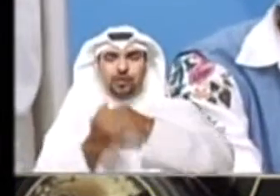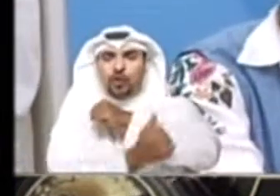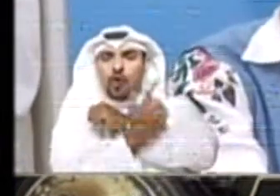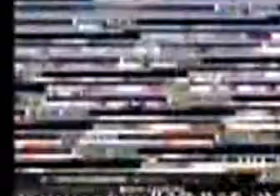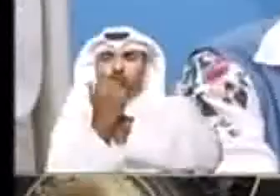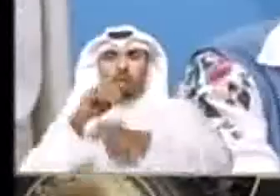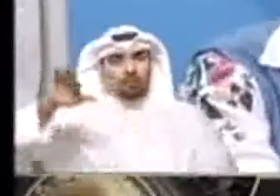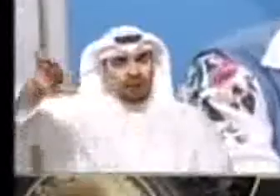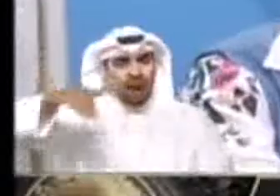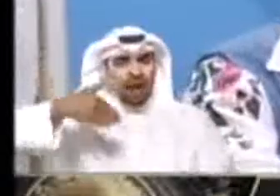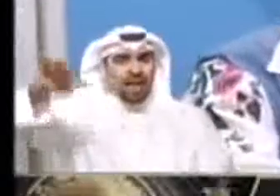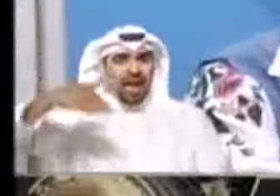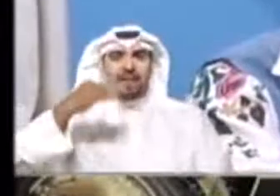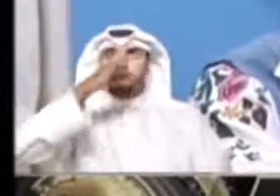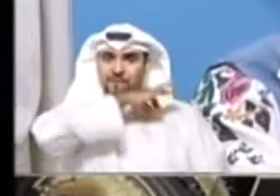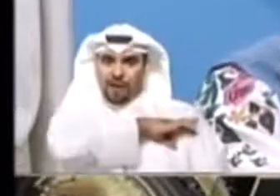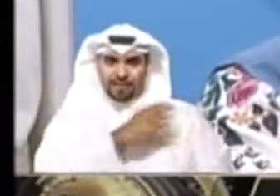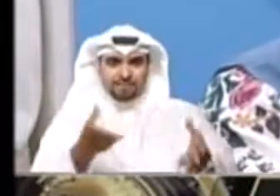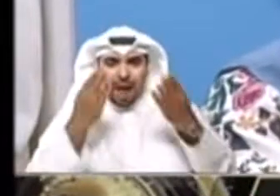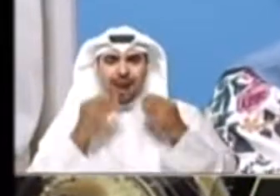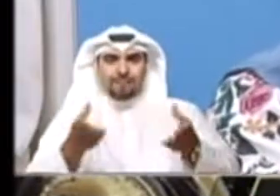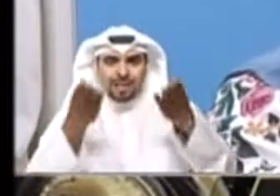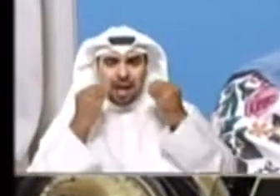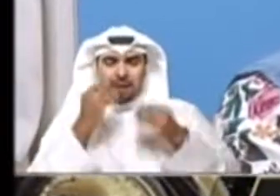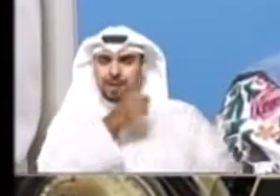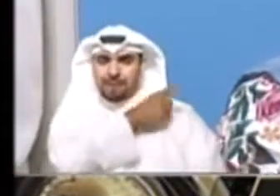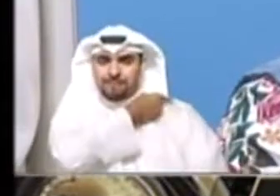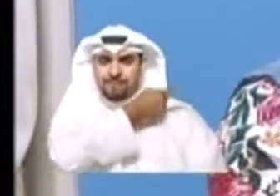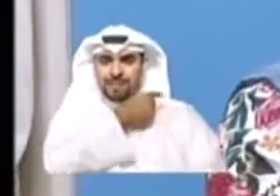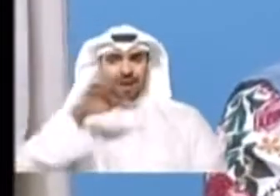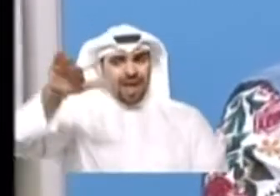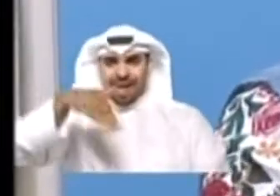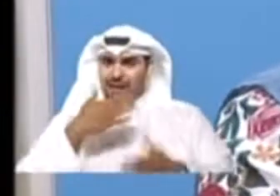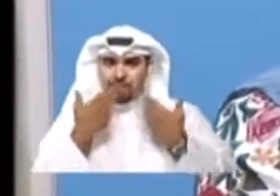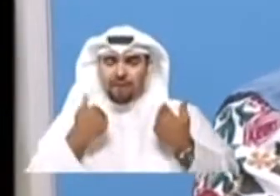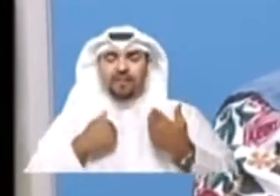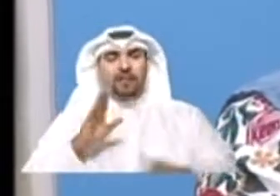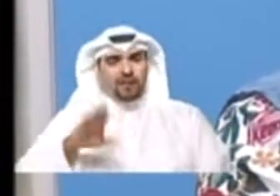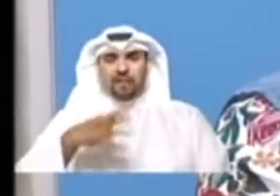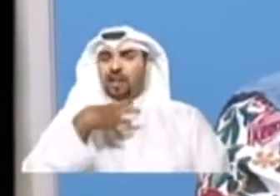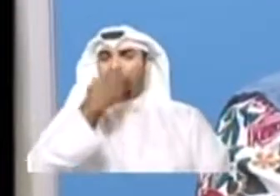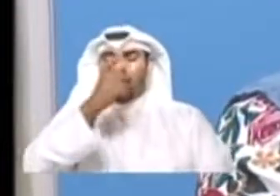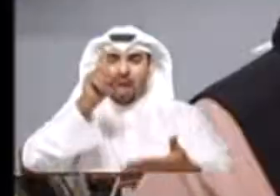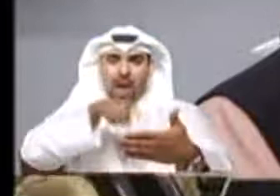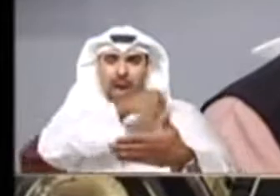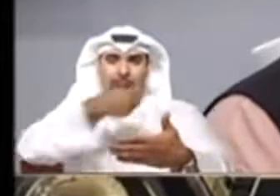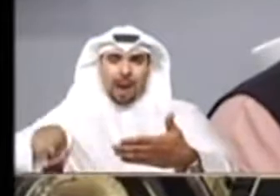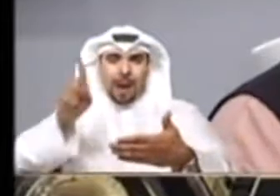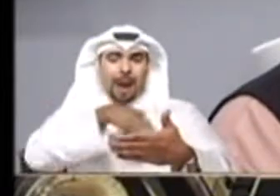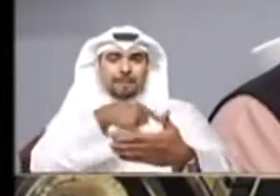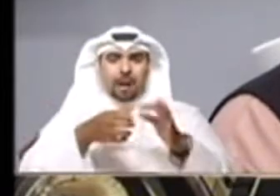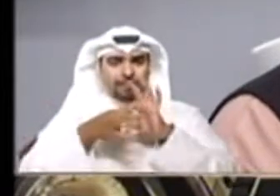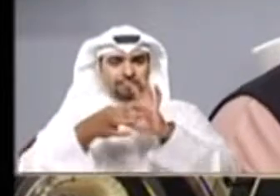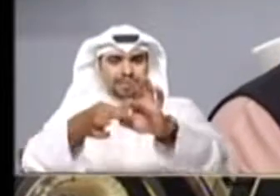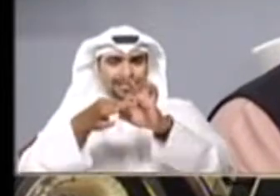حلوة وبتفيدني في الدراسة. وإذا ما أجيت هون بستخدم الآيباد على طريق التواصل مع المدرسين. أنا بنتي